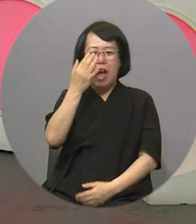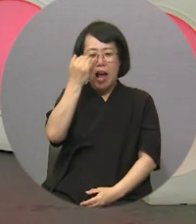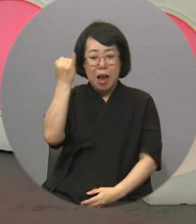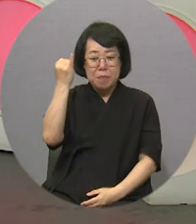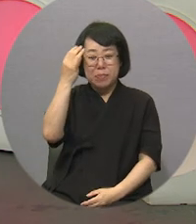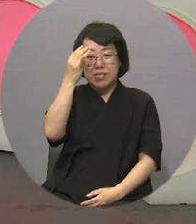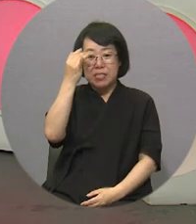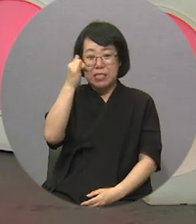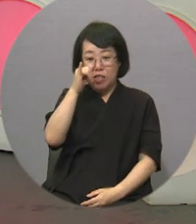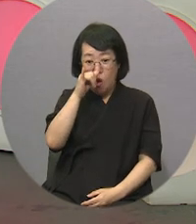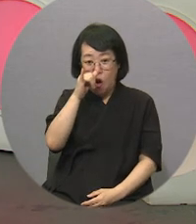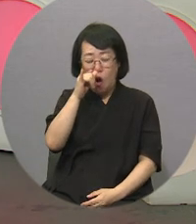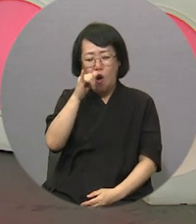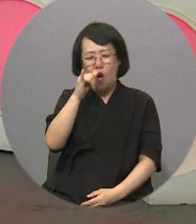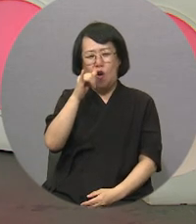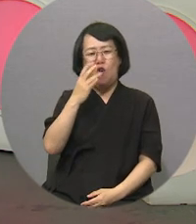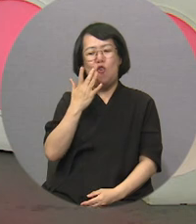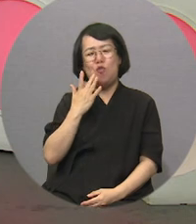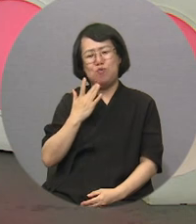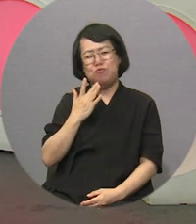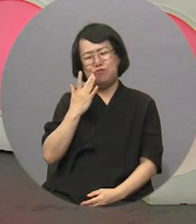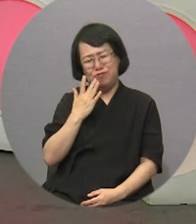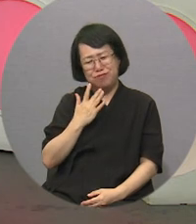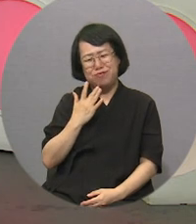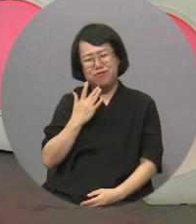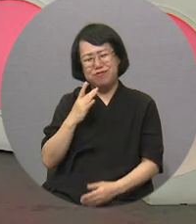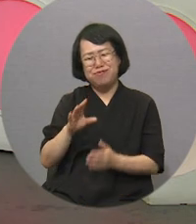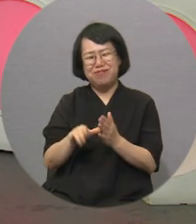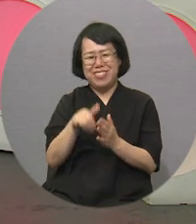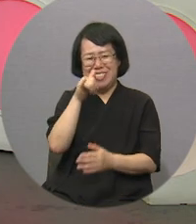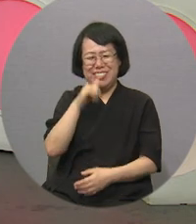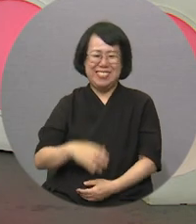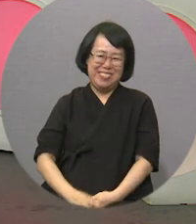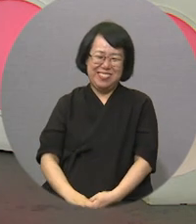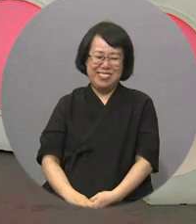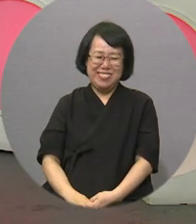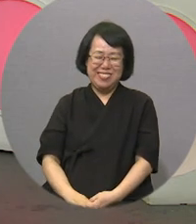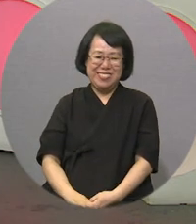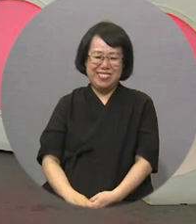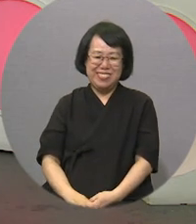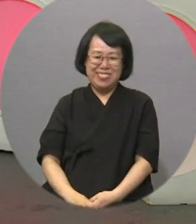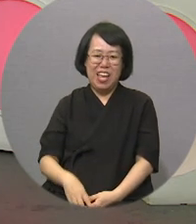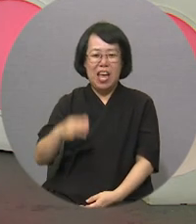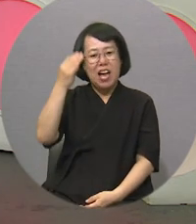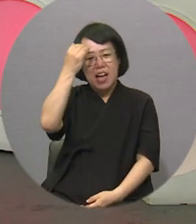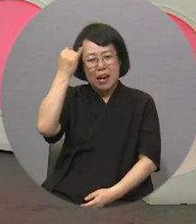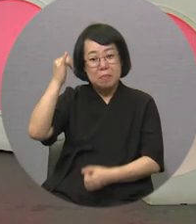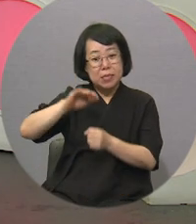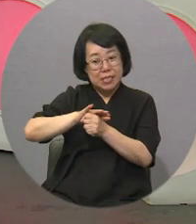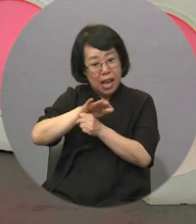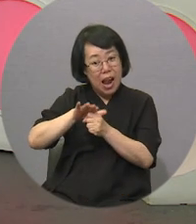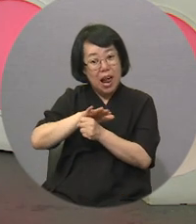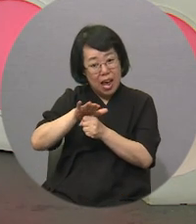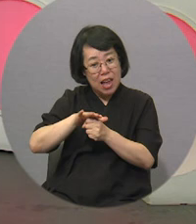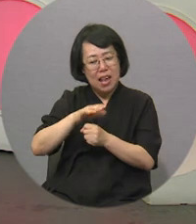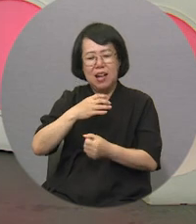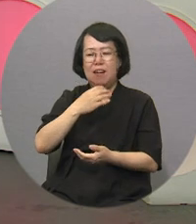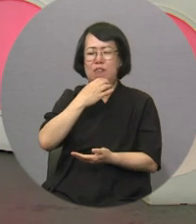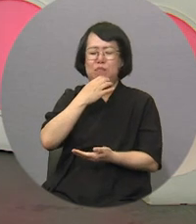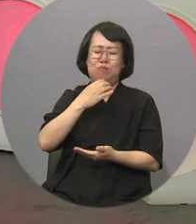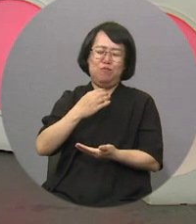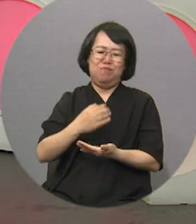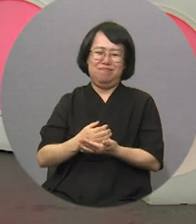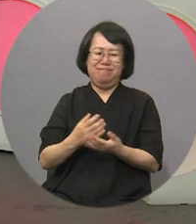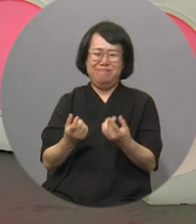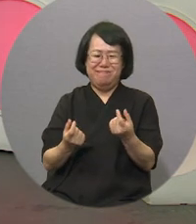없잖아 있습니다. 네, 정말 그 깊은 사랑은 저희가 헤아릴 수 없죠. 여러분들 감동사연 앞으로도 많이